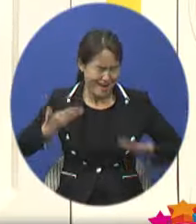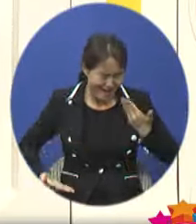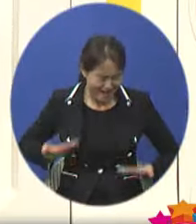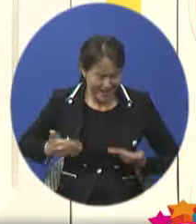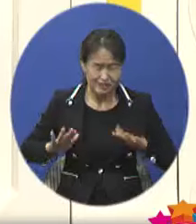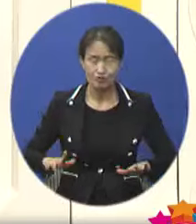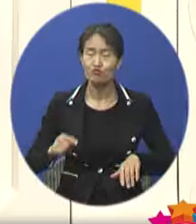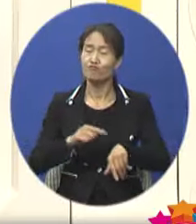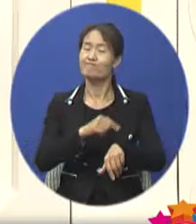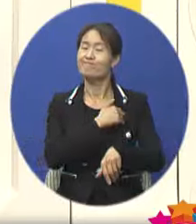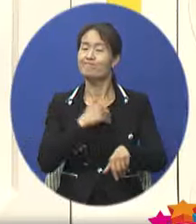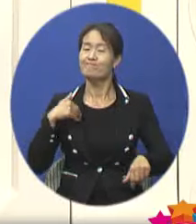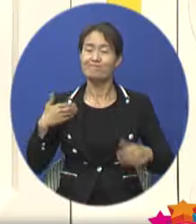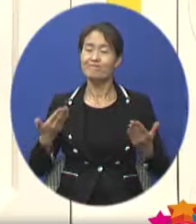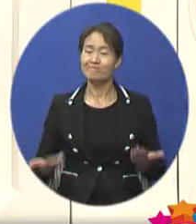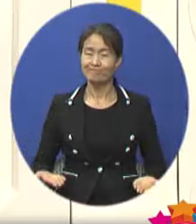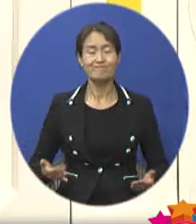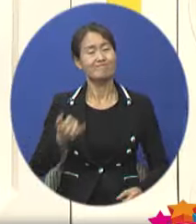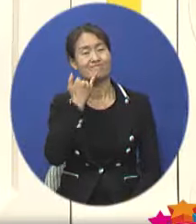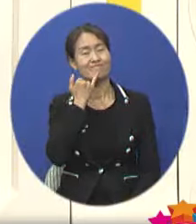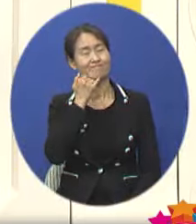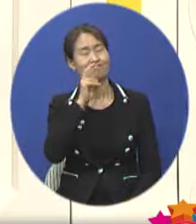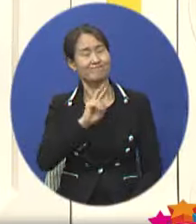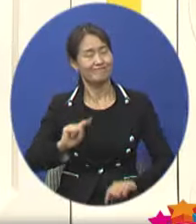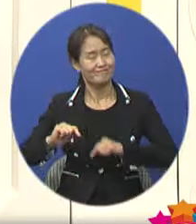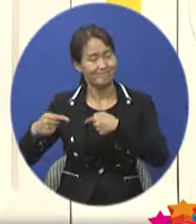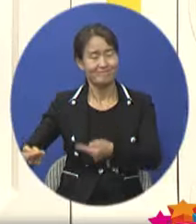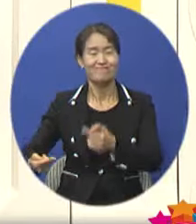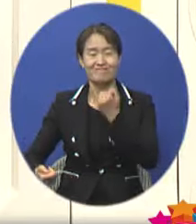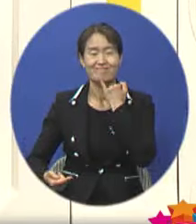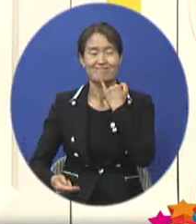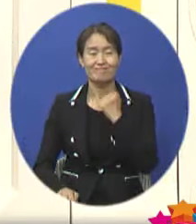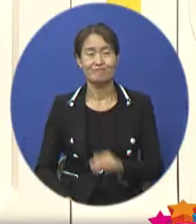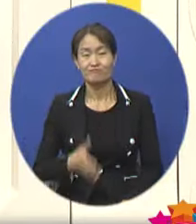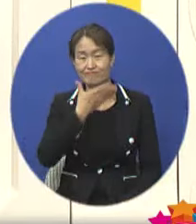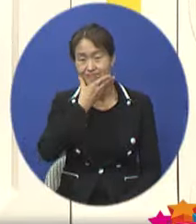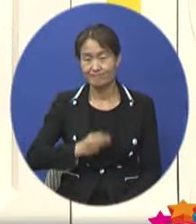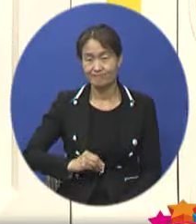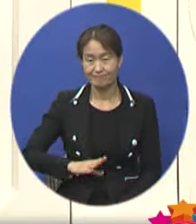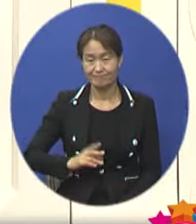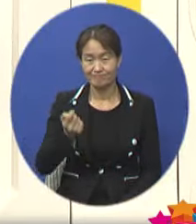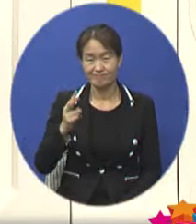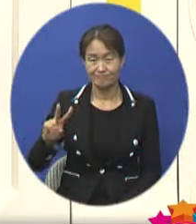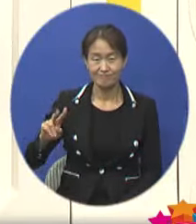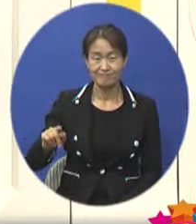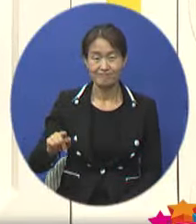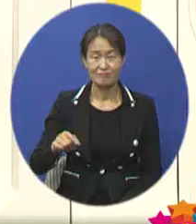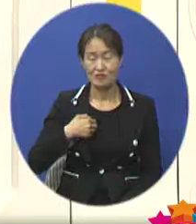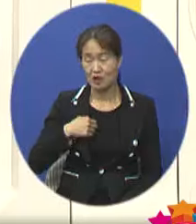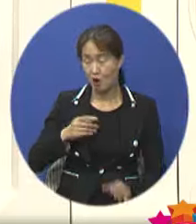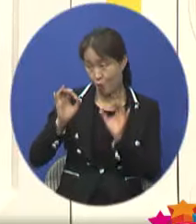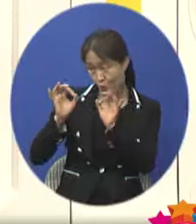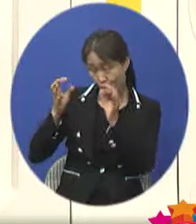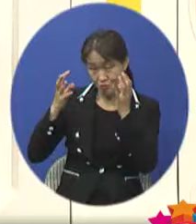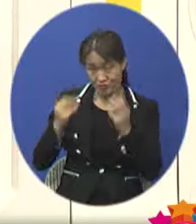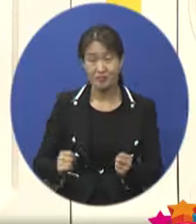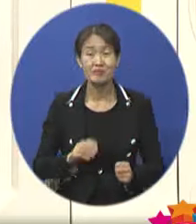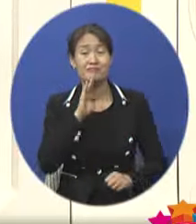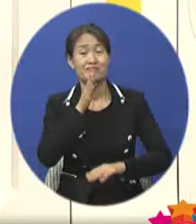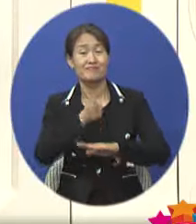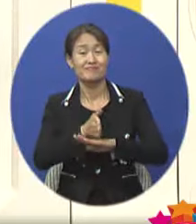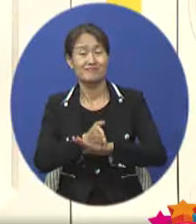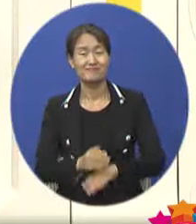좀 한가하시니까 예. 이제 예. 노래 참여도 하시고. 그... 네, 송기 TV에서 예. 제가 많이 시청하고 있어요. 아유,